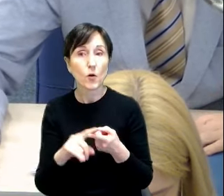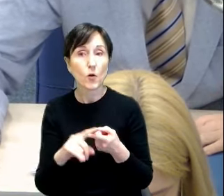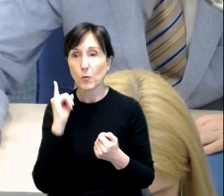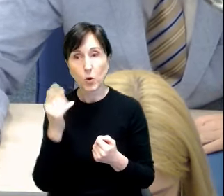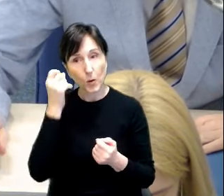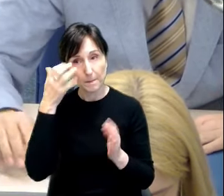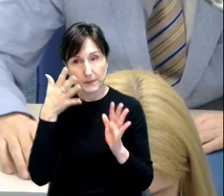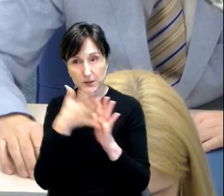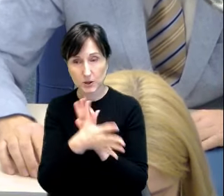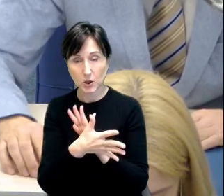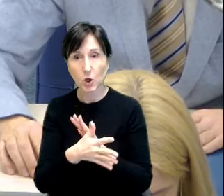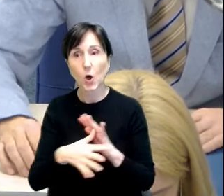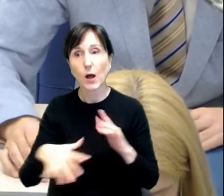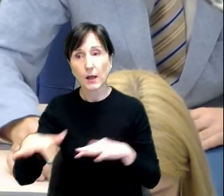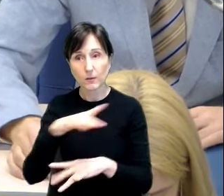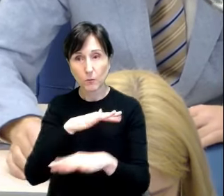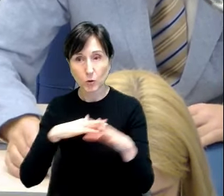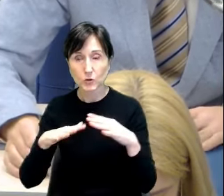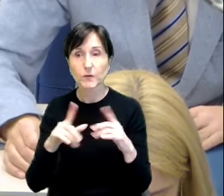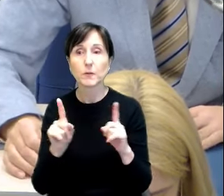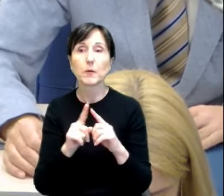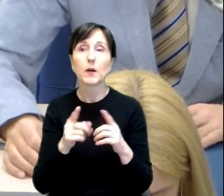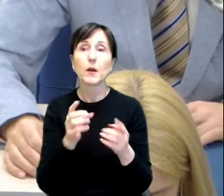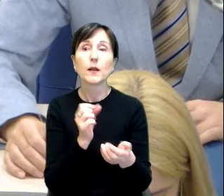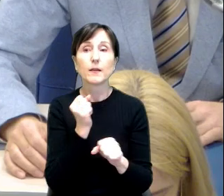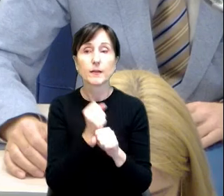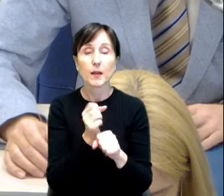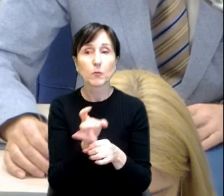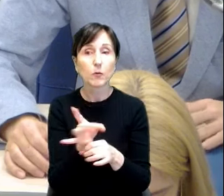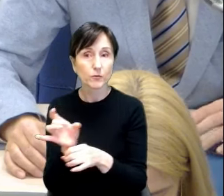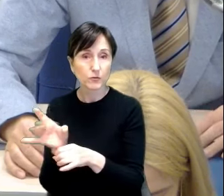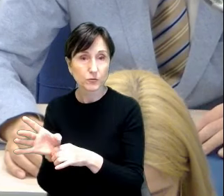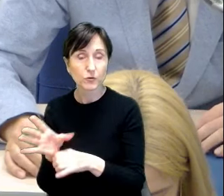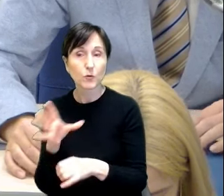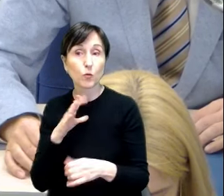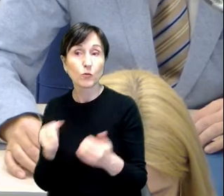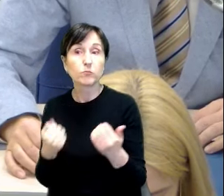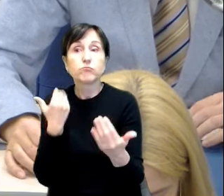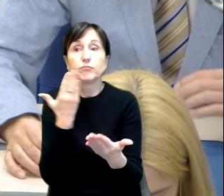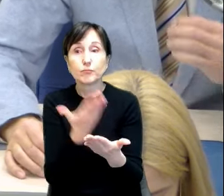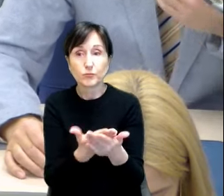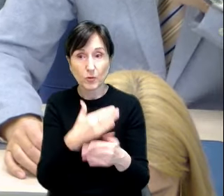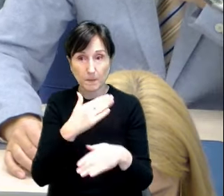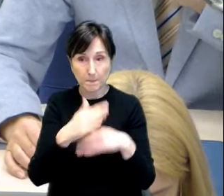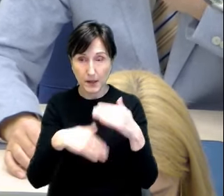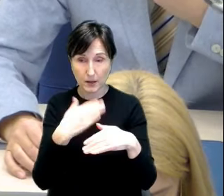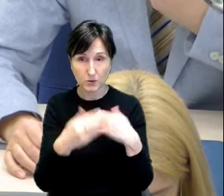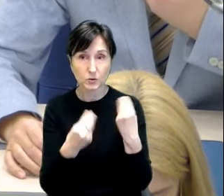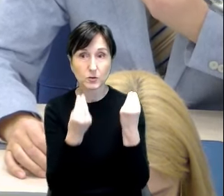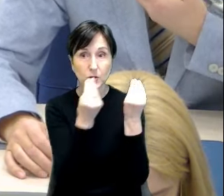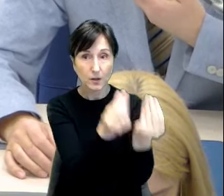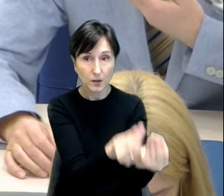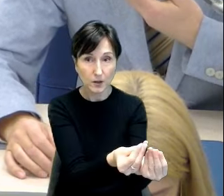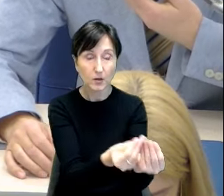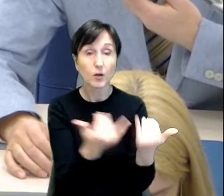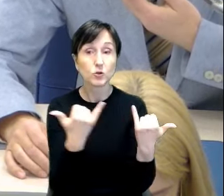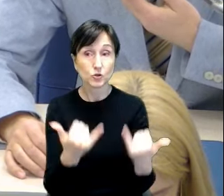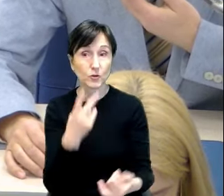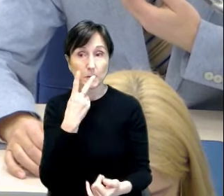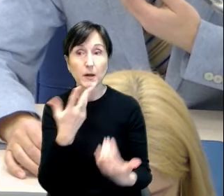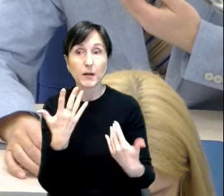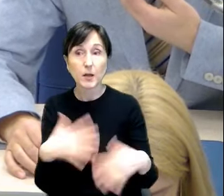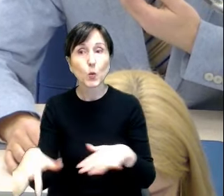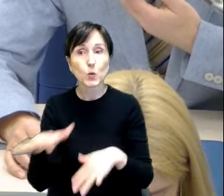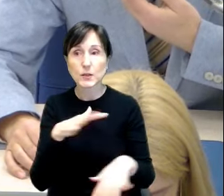atmosferos atleidžiamų darbuotojų medžiaga buvo pridėta ir laukiami veiksmai ką matome šiandien kad situacija